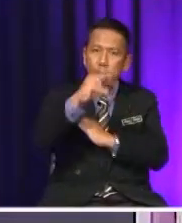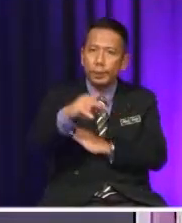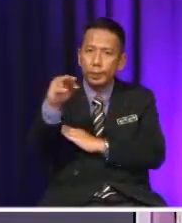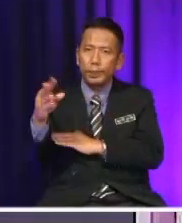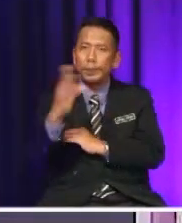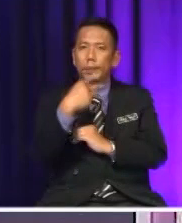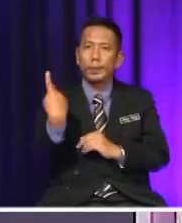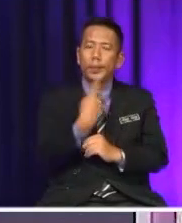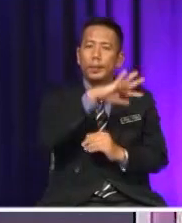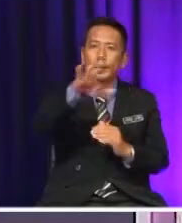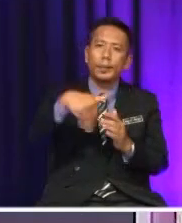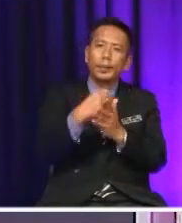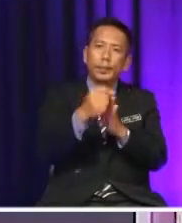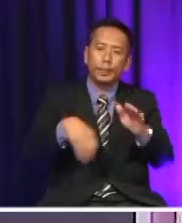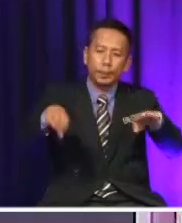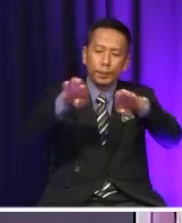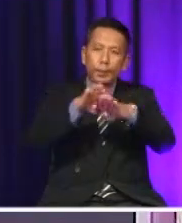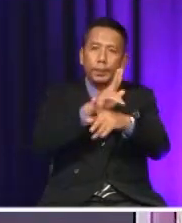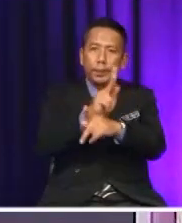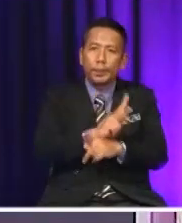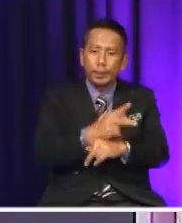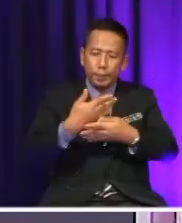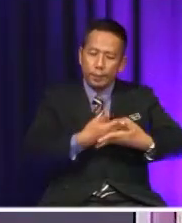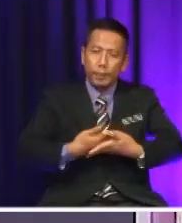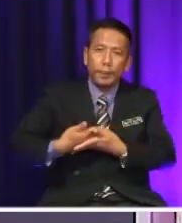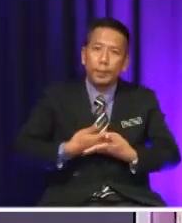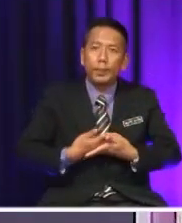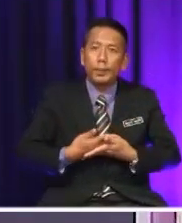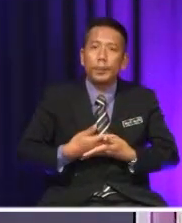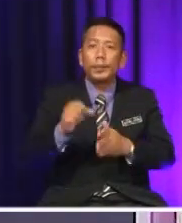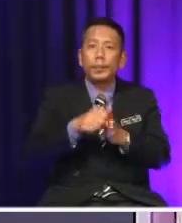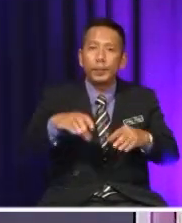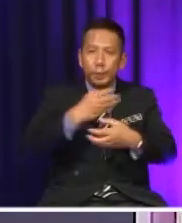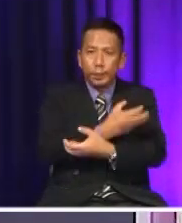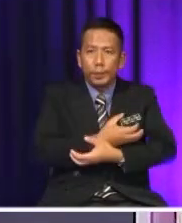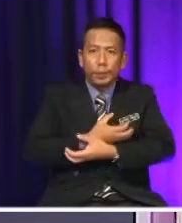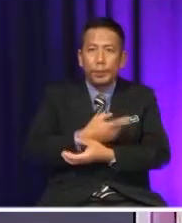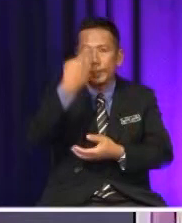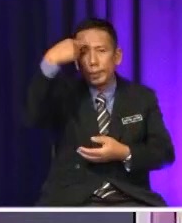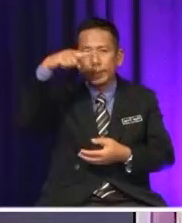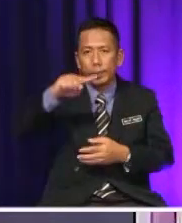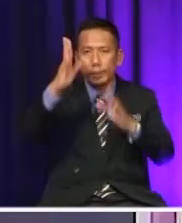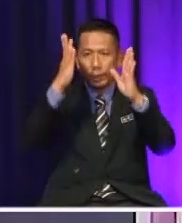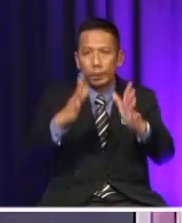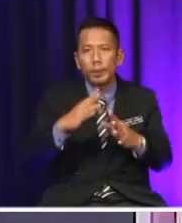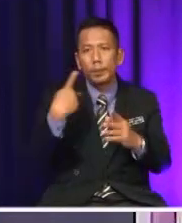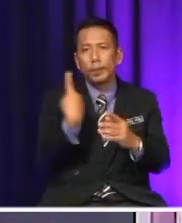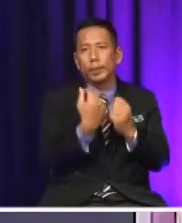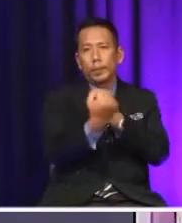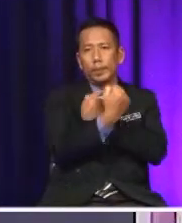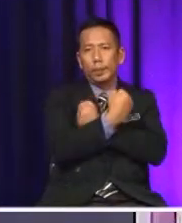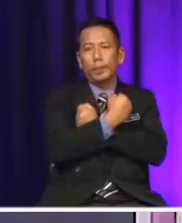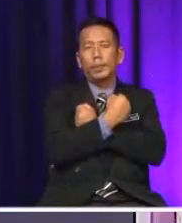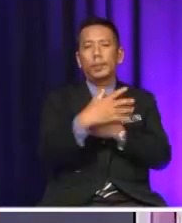semua ya sebagai penjaga dan kita semua sebagai anak ya sebagai cucu untuk orang yang kita sayang dalam kehidupan